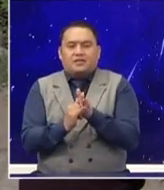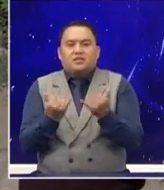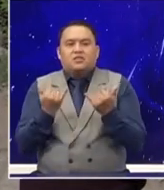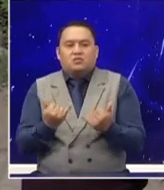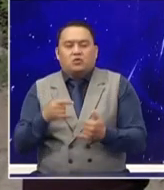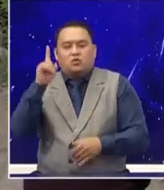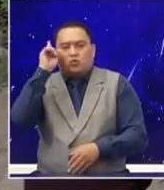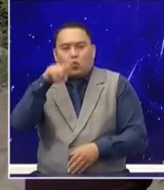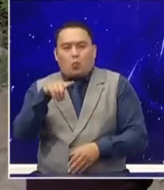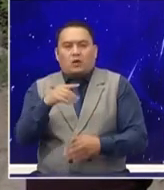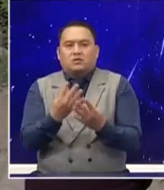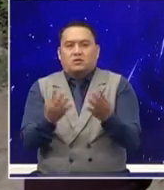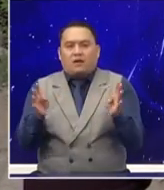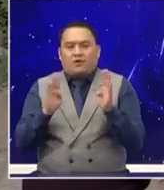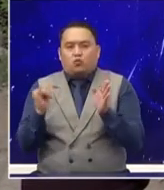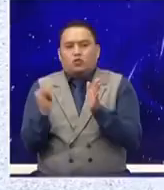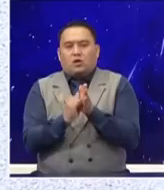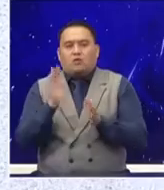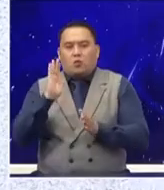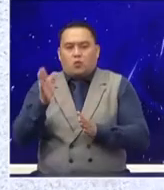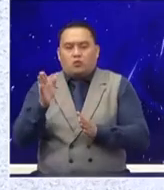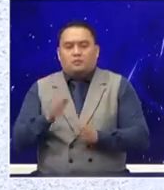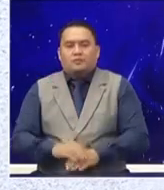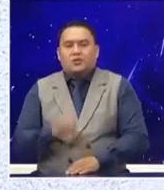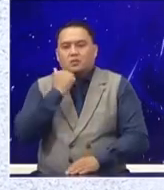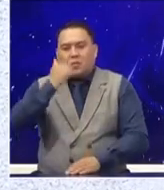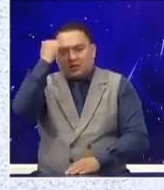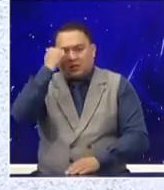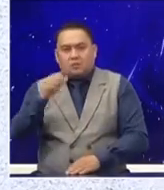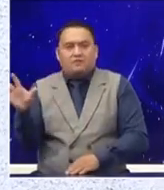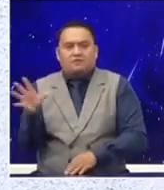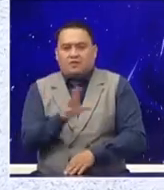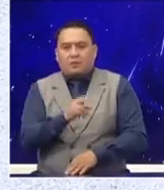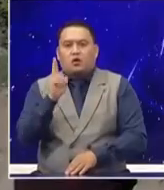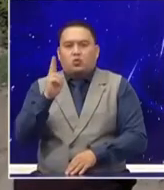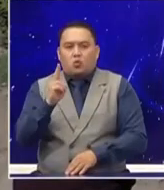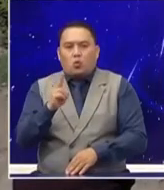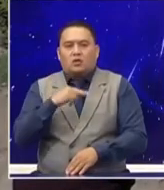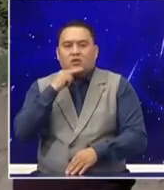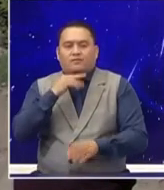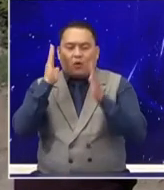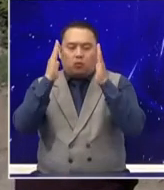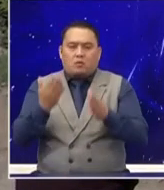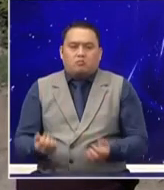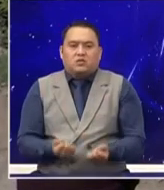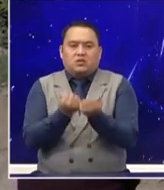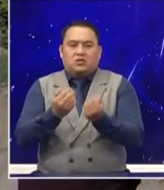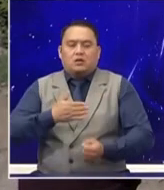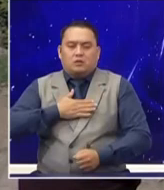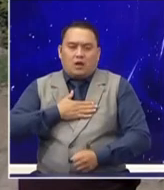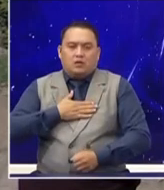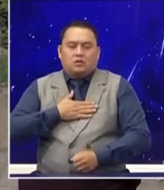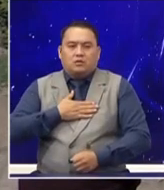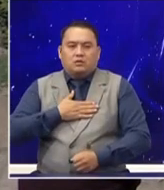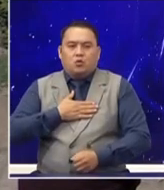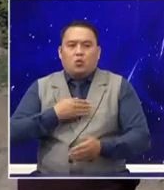надеюсь, что скоро и забор осталось поставить. Спасибо всем еще раз, кто откликнулся, кто помог. Помогли мне